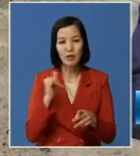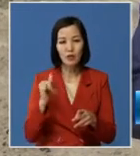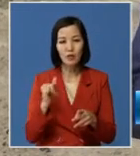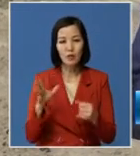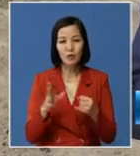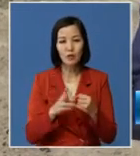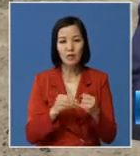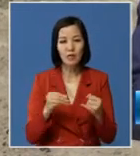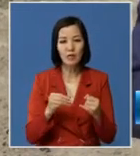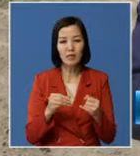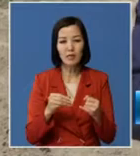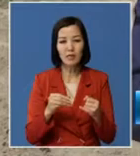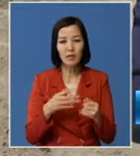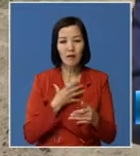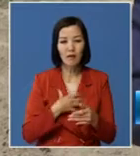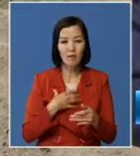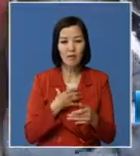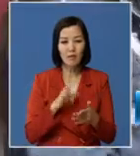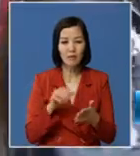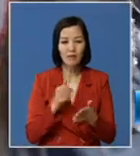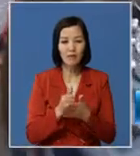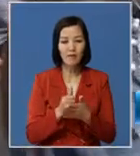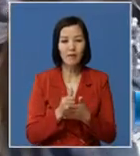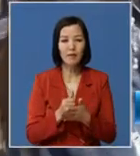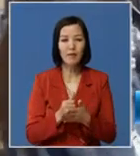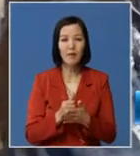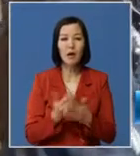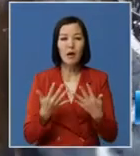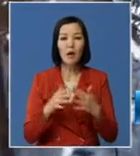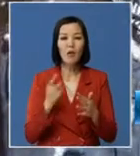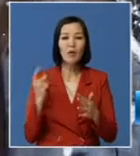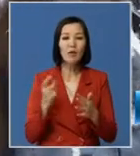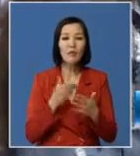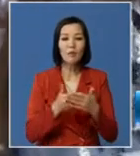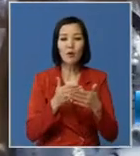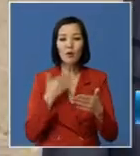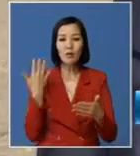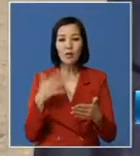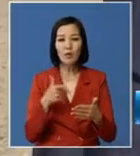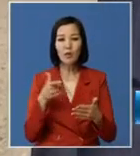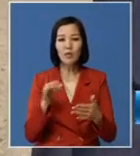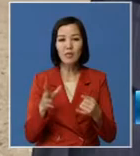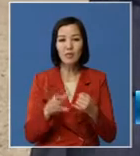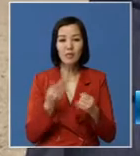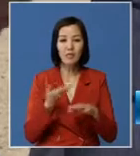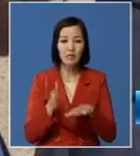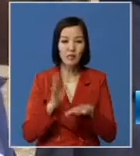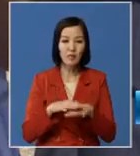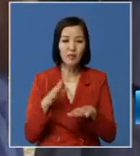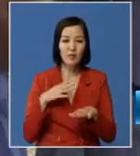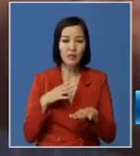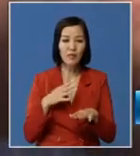жерінің бірегей брендіне айналған. Баянқол шаруа қожалығы осыған дейін 50 гектар алқапты еңсере алмайтын.